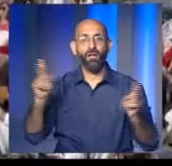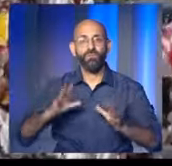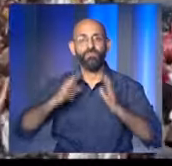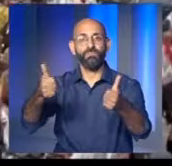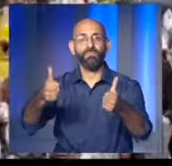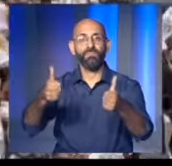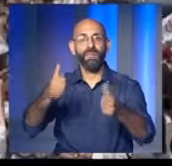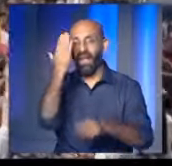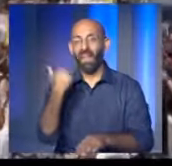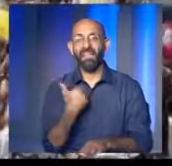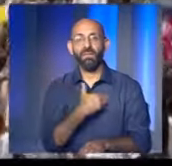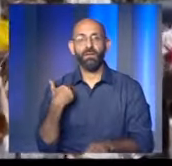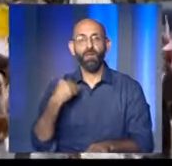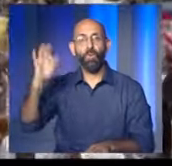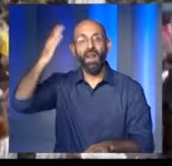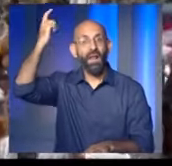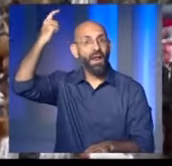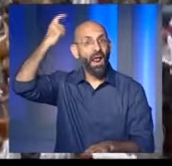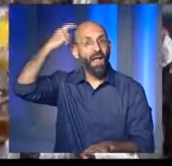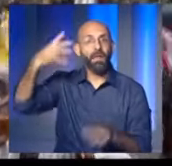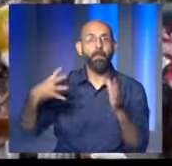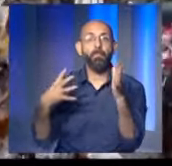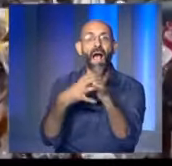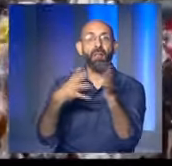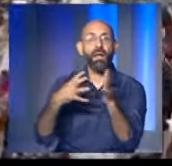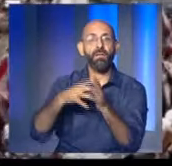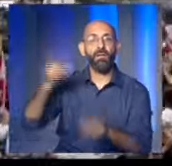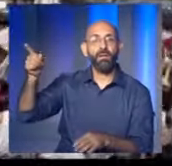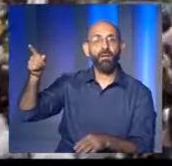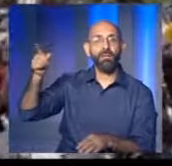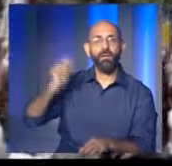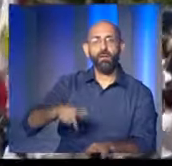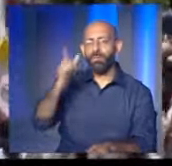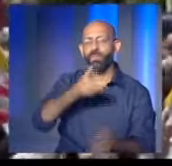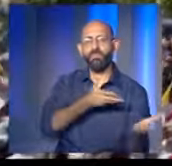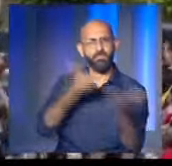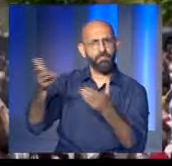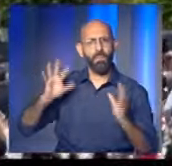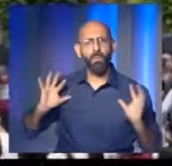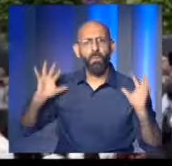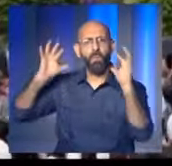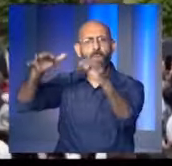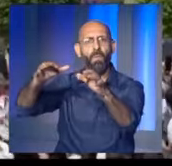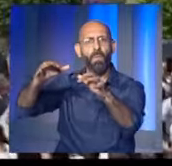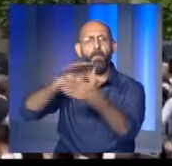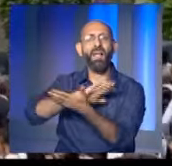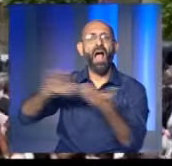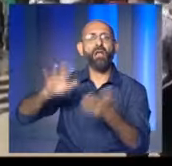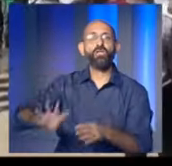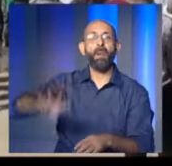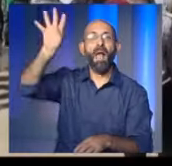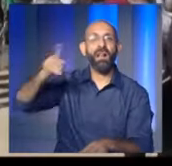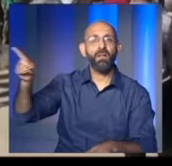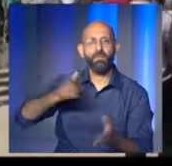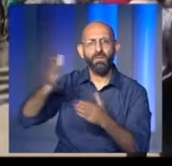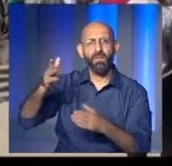وقد بدأت المحطة الأولى بالزيارة إلى كنيسة سيدة رأس بعلبك العجائبية في رأس بعلبك، حيث كان في استقبالهم وفود شعبية من قرى البقاع